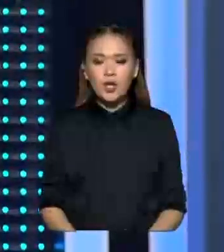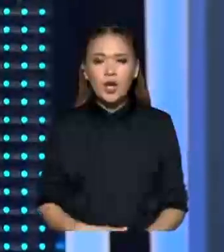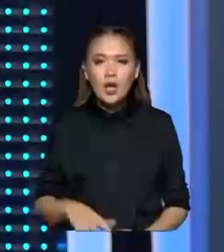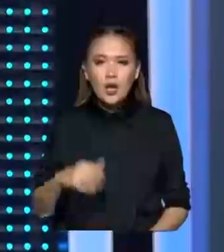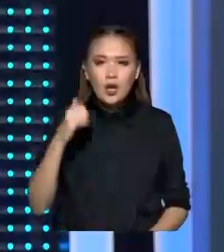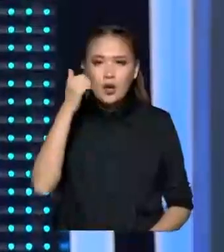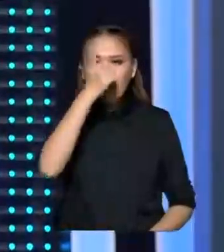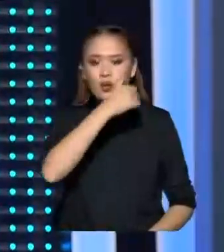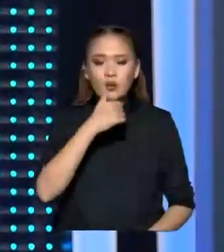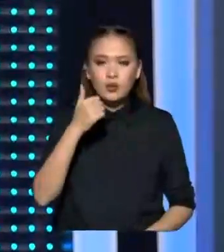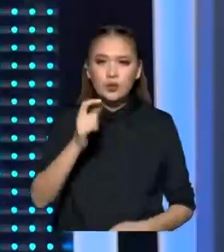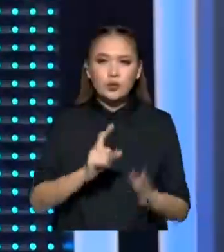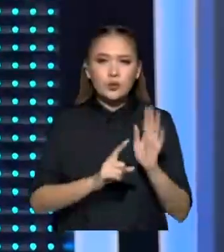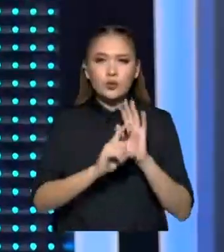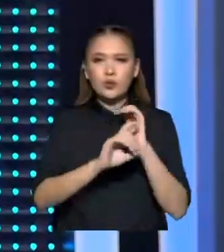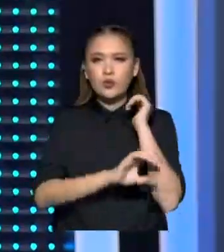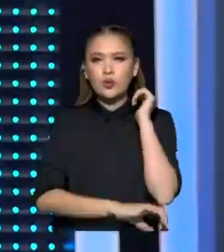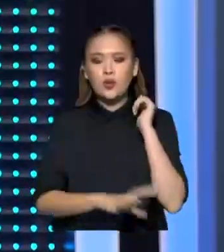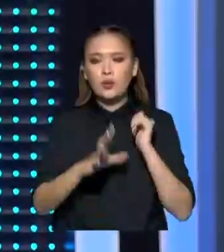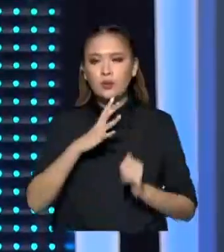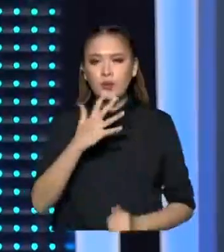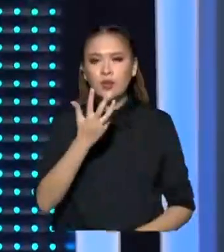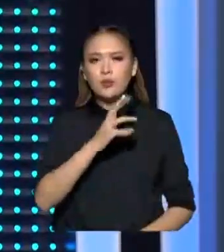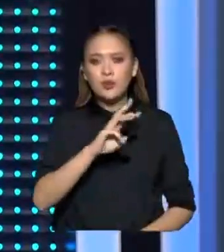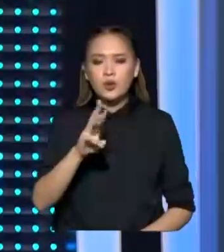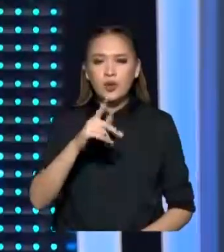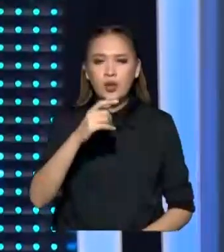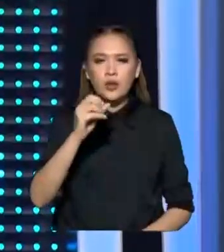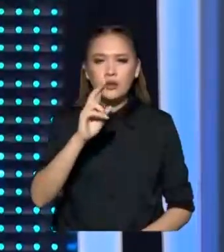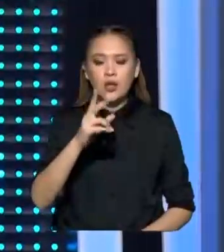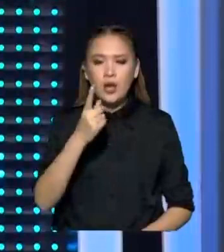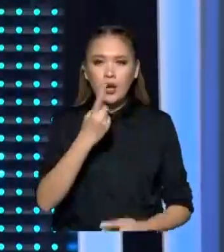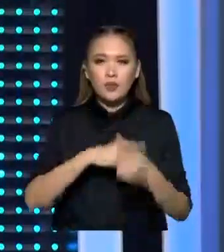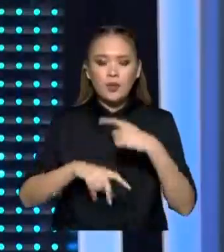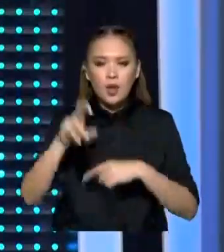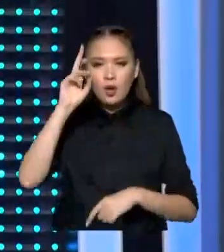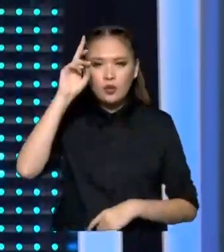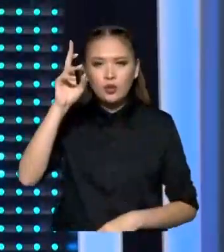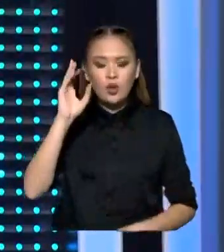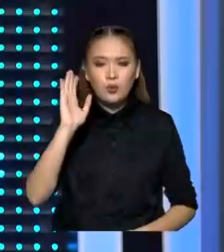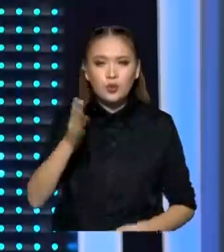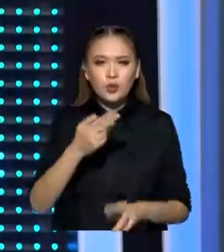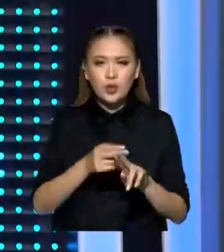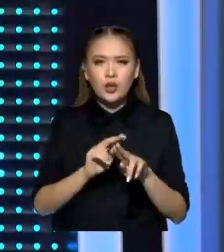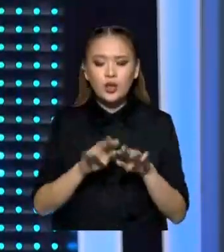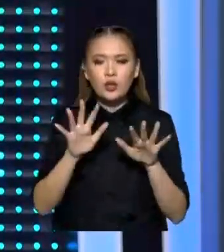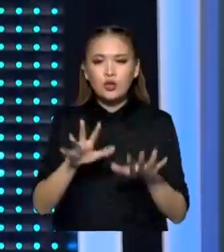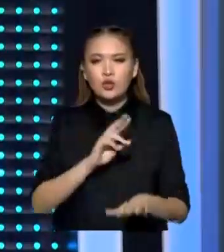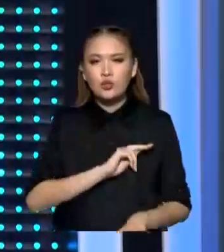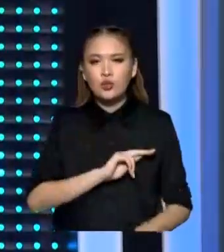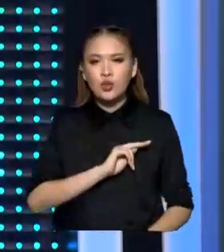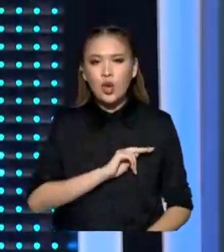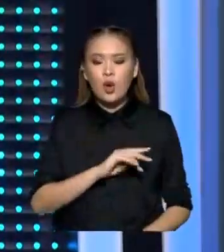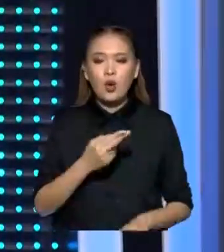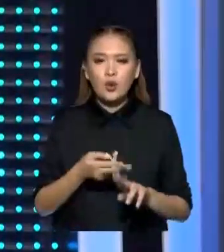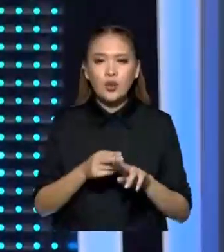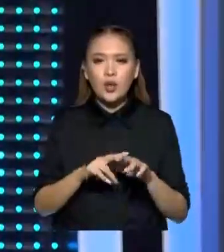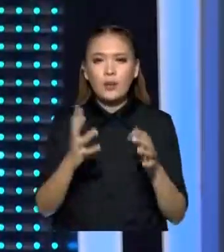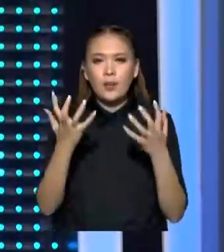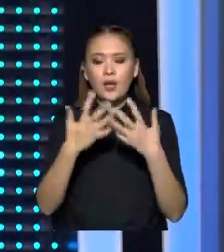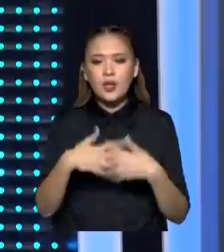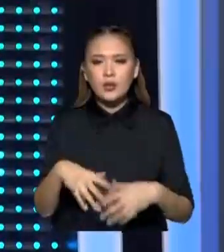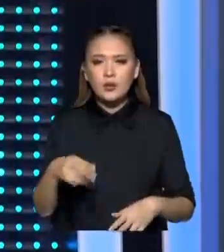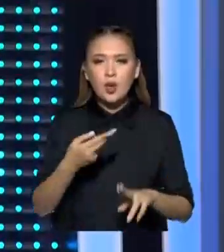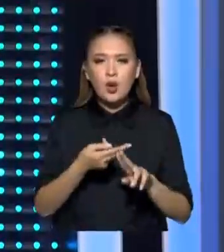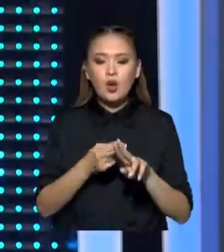Жыл соңына дейін 5 миллион гектар бос жатқан жер мемлекетке қайтарылмақ. Қазір жер-жерде осы жұмыстар жүріп жатыр. Оның механизмі